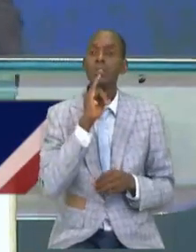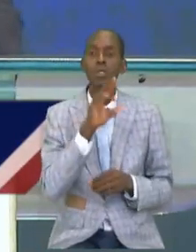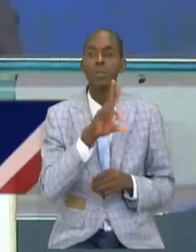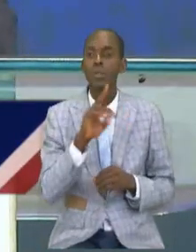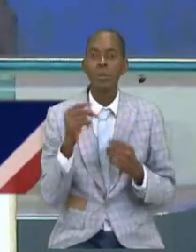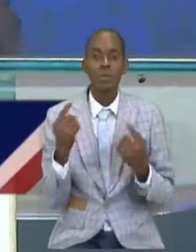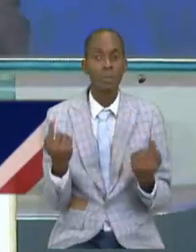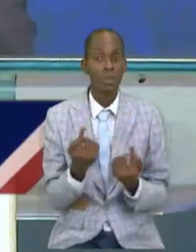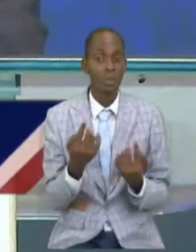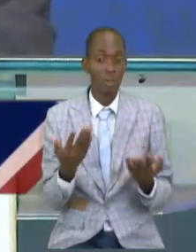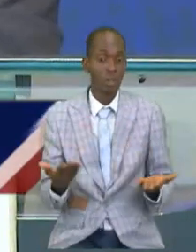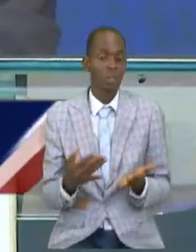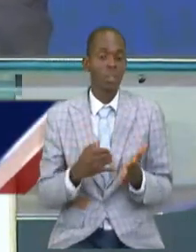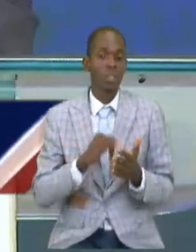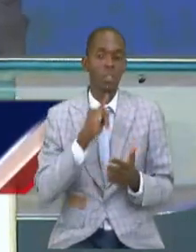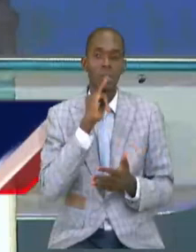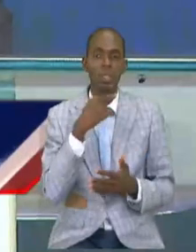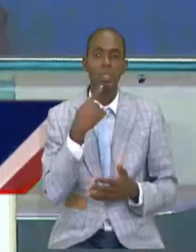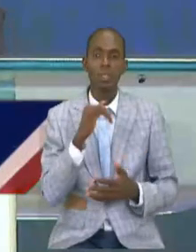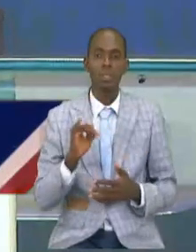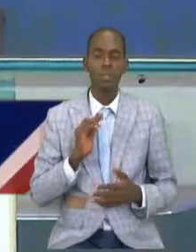en lui de péché. Il nous dit